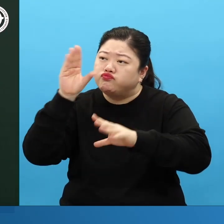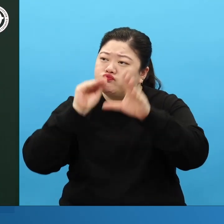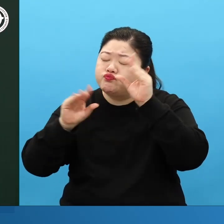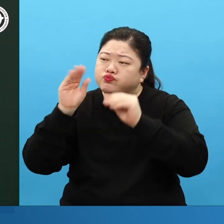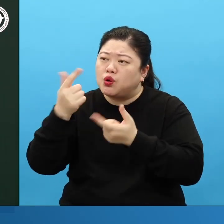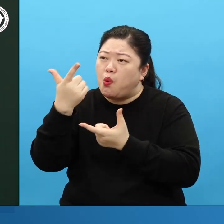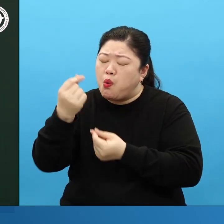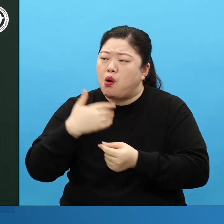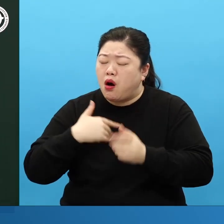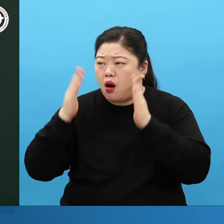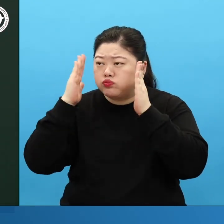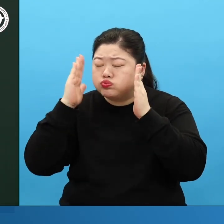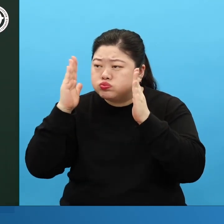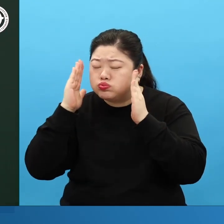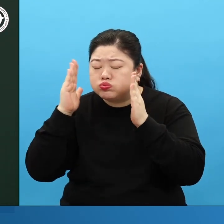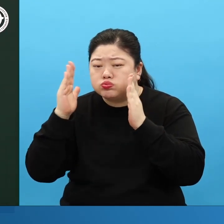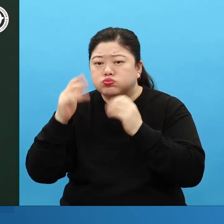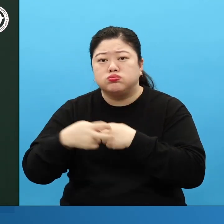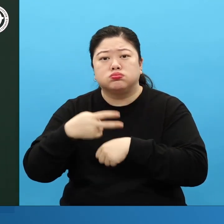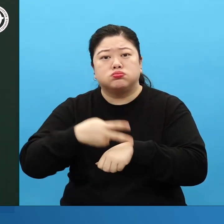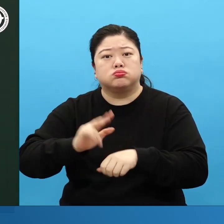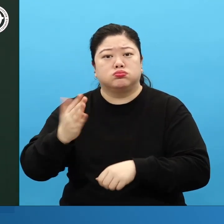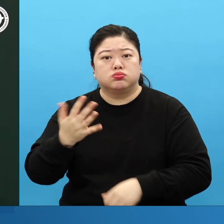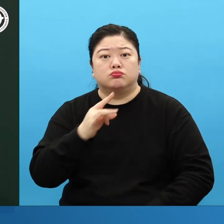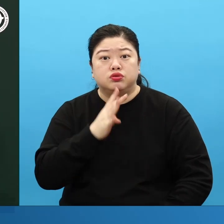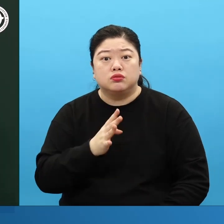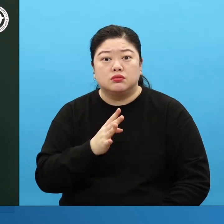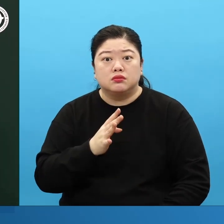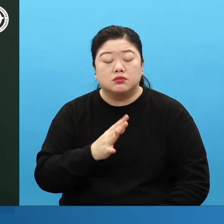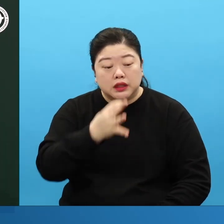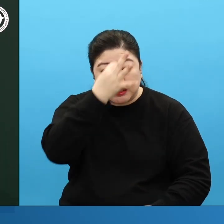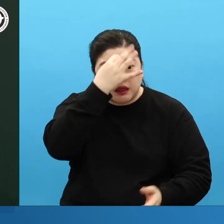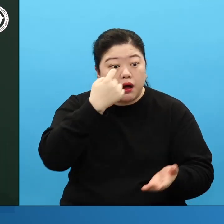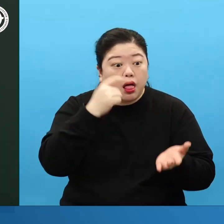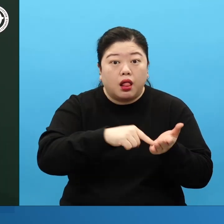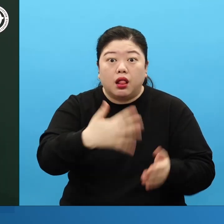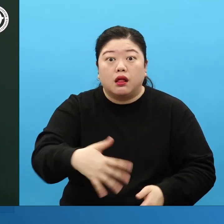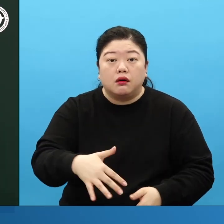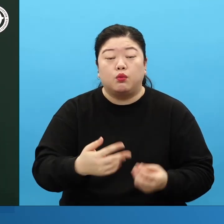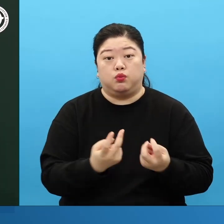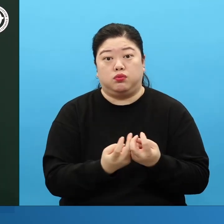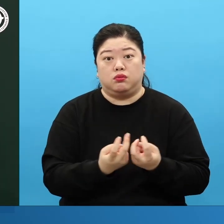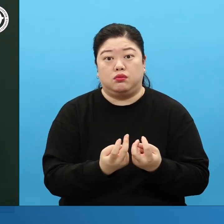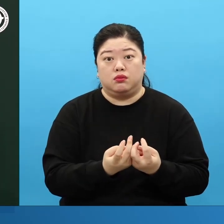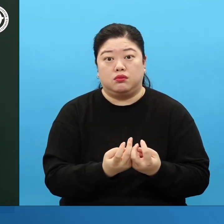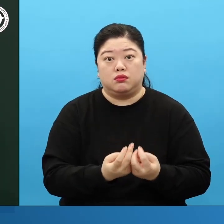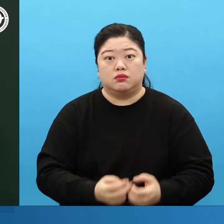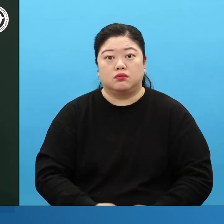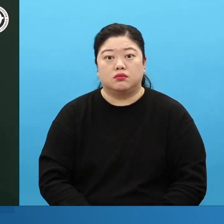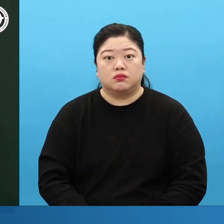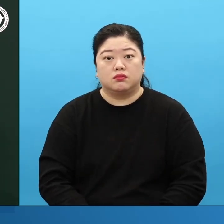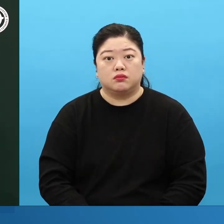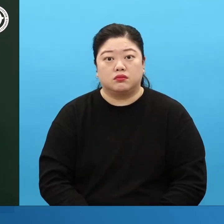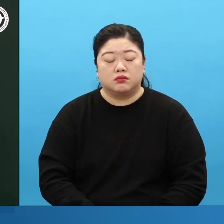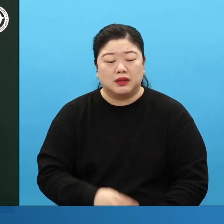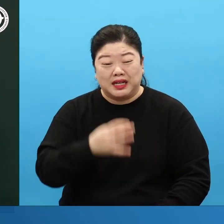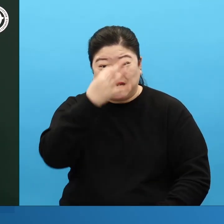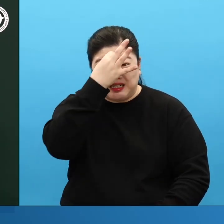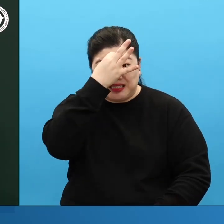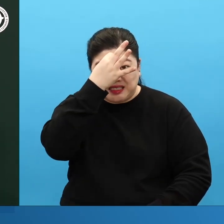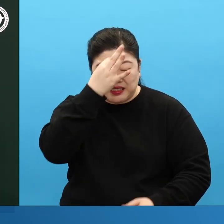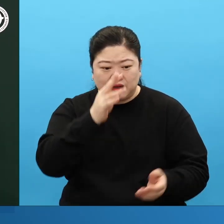근데 eso 실제 desde 하나님 niños. 준 달란트는 그게 아니라 Pero el problema es que el talento que Dios les dio no es ese. 이리와 실컷 고생합니다. Y así es que sufren